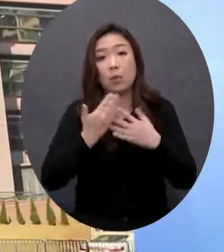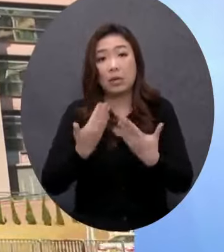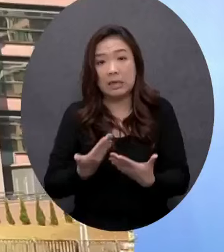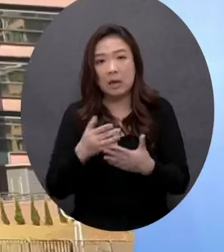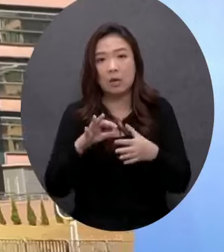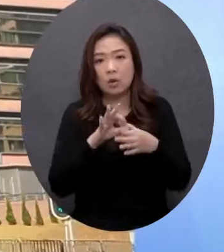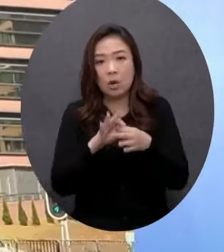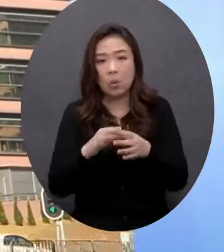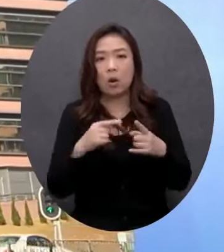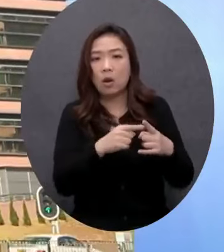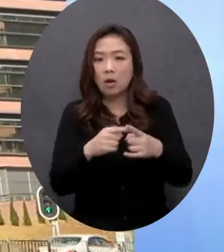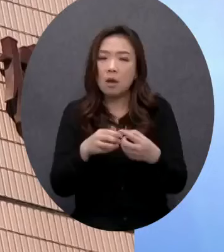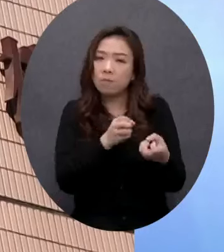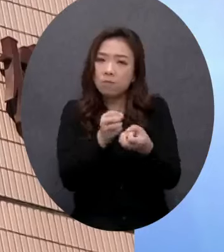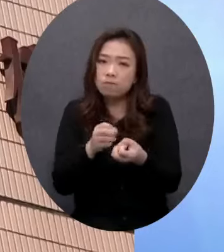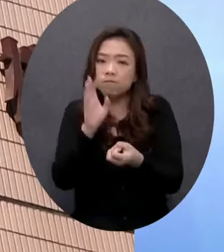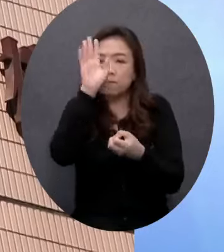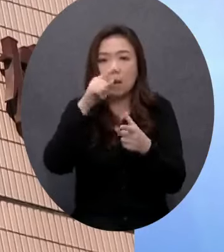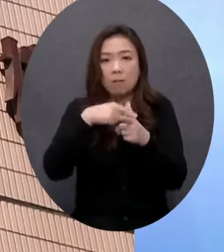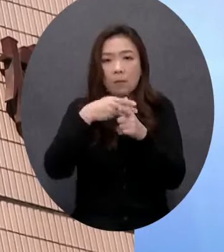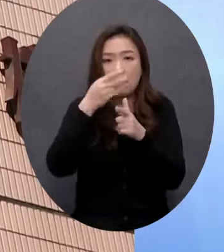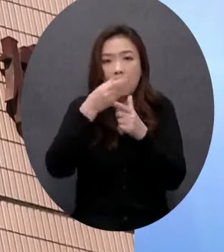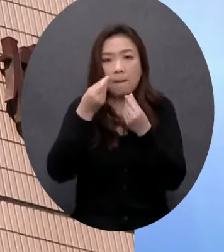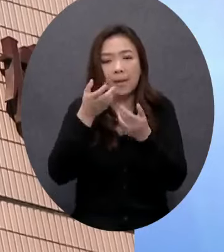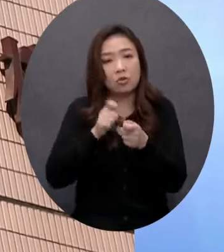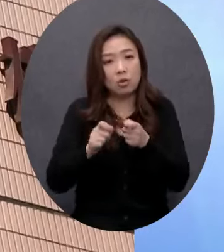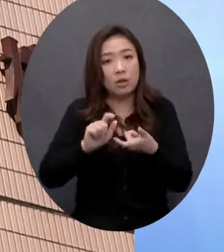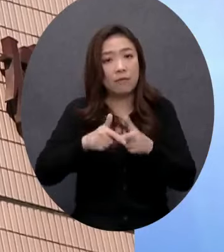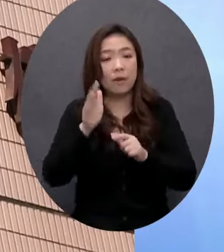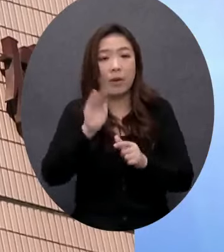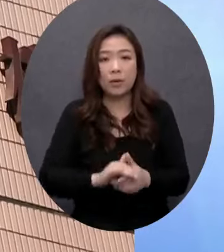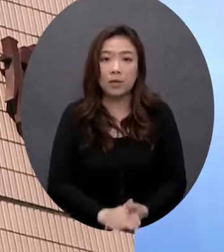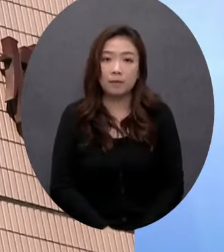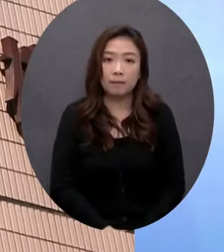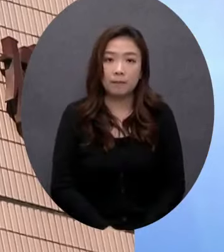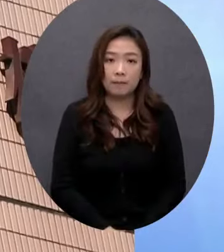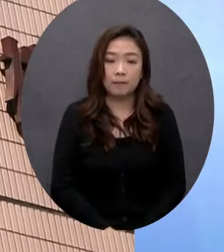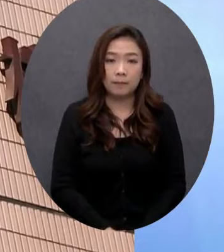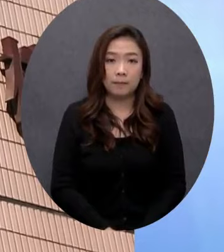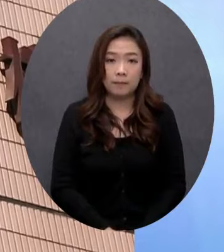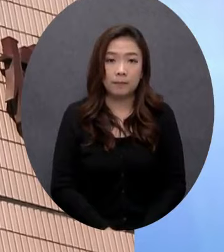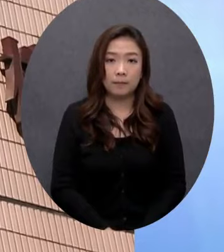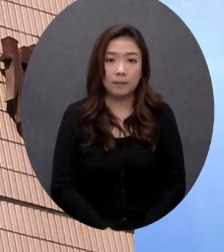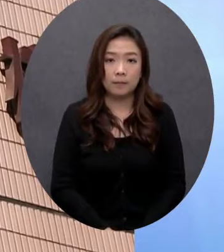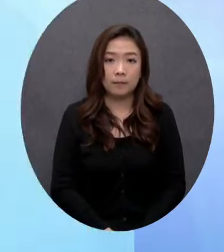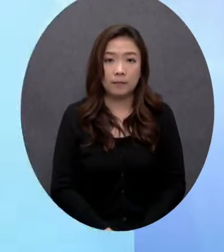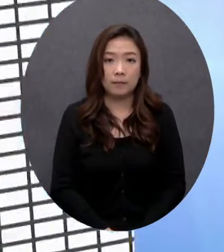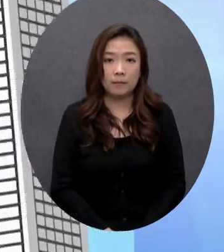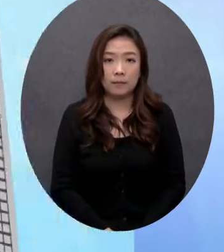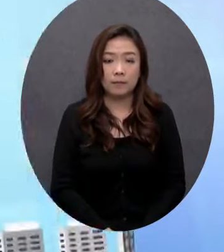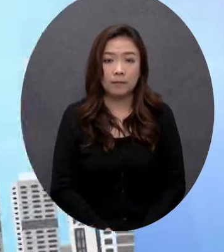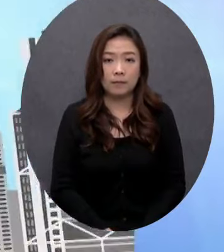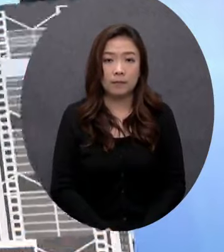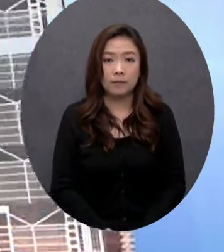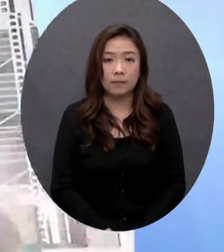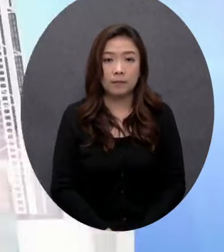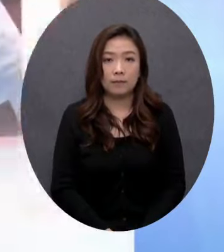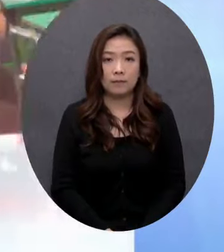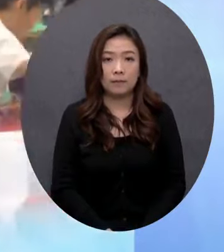者商討中，期望在幾個月內提供詳細方案。香港電台記者黃貝文報道。